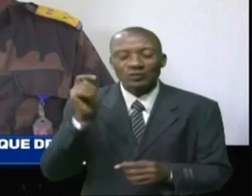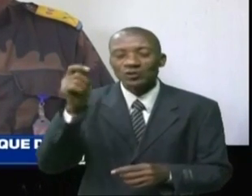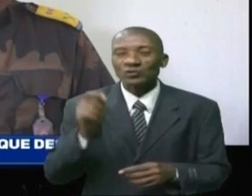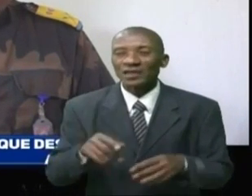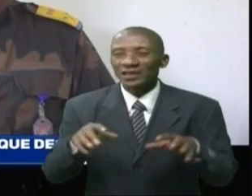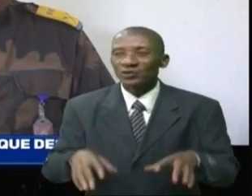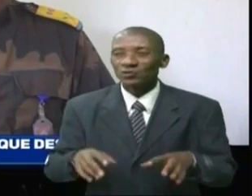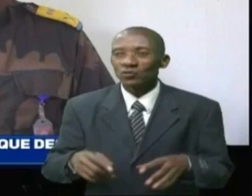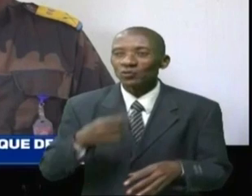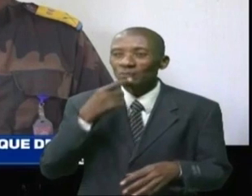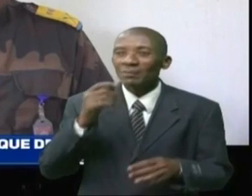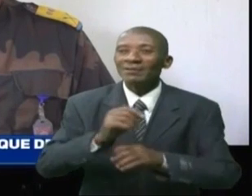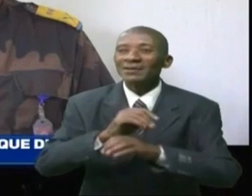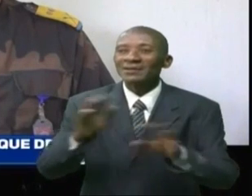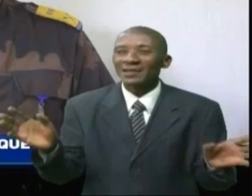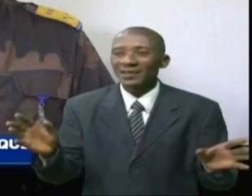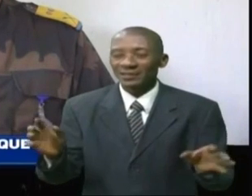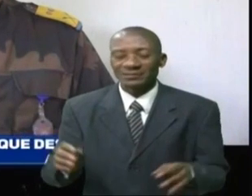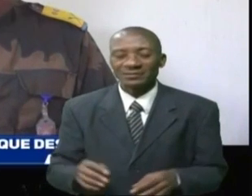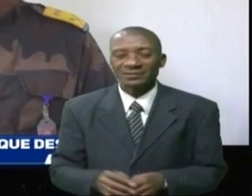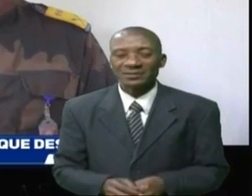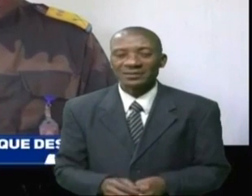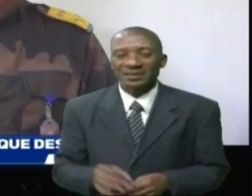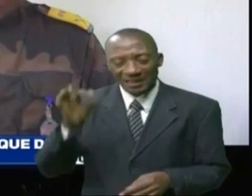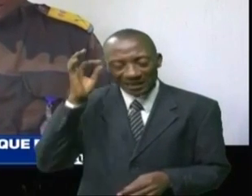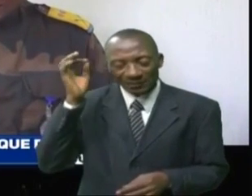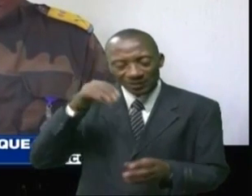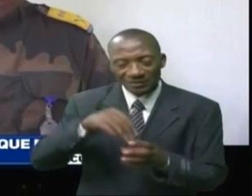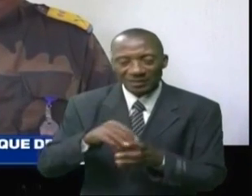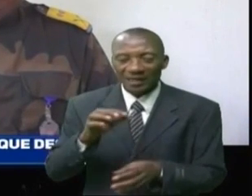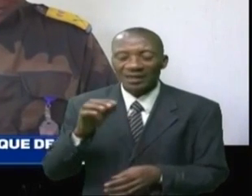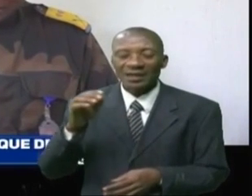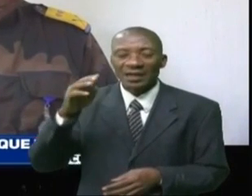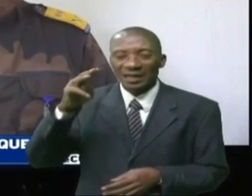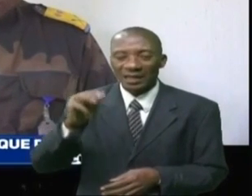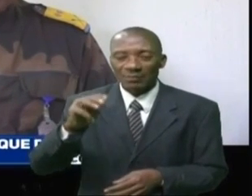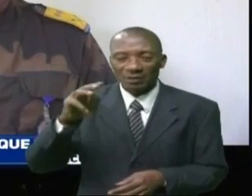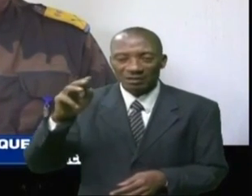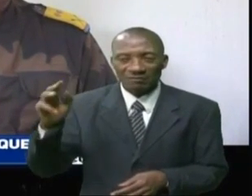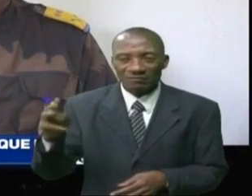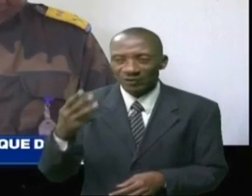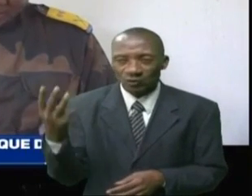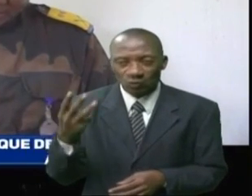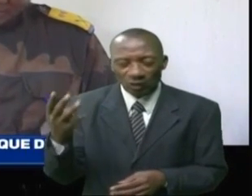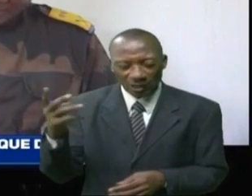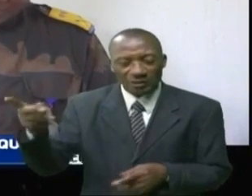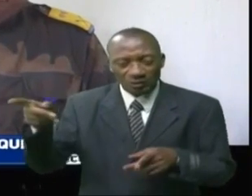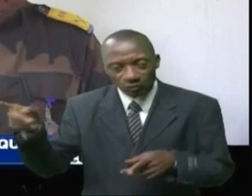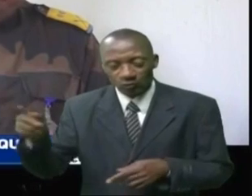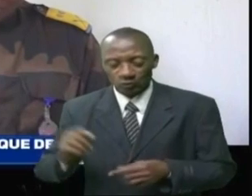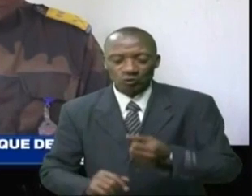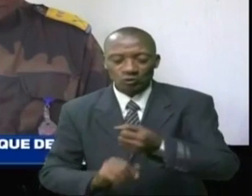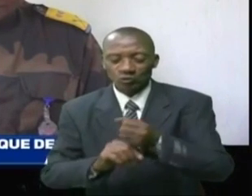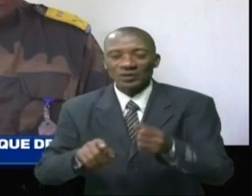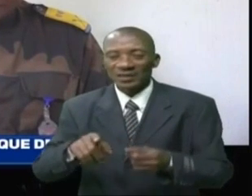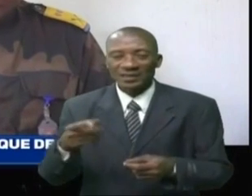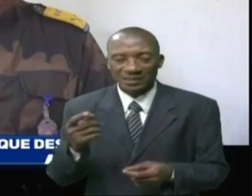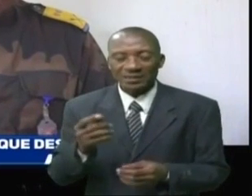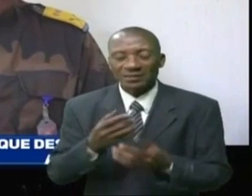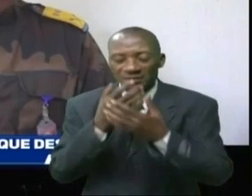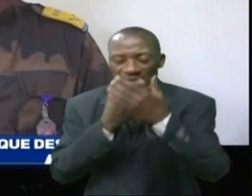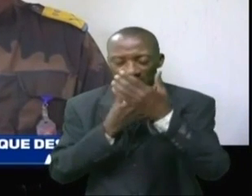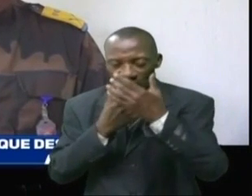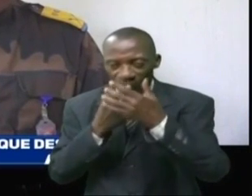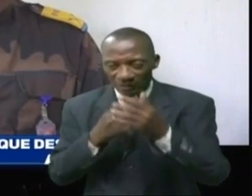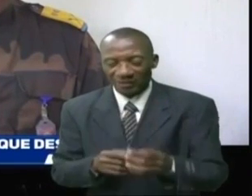quelconque position des terroristes du M23 et leurs alliés de l'armée rwandaise dans les territoires de Masisi et